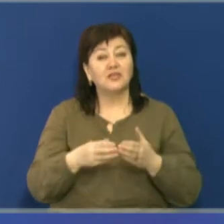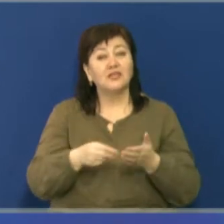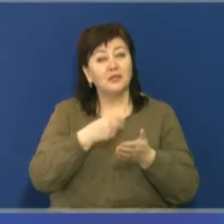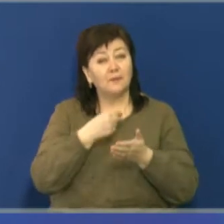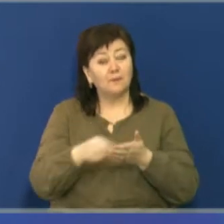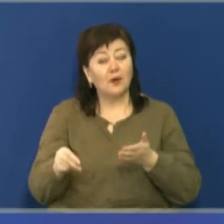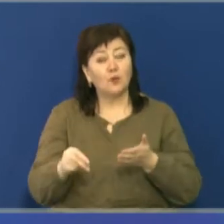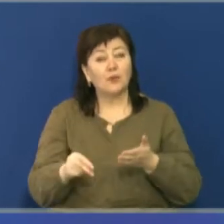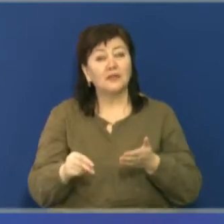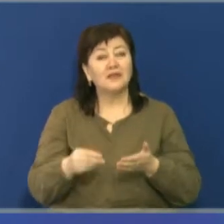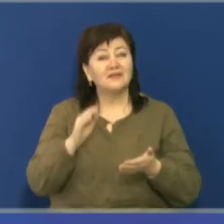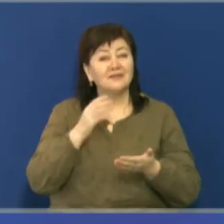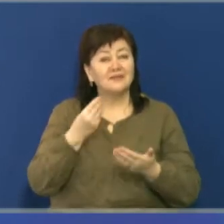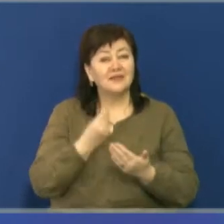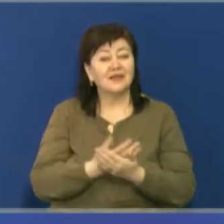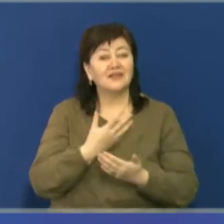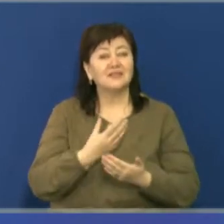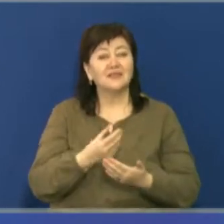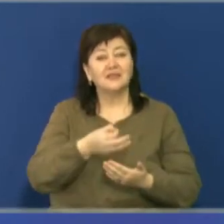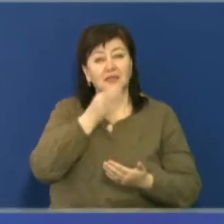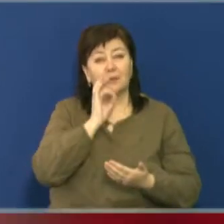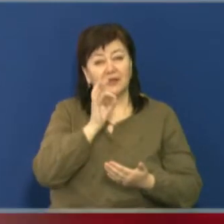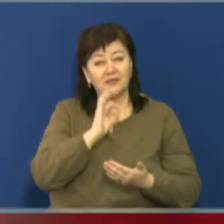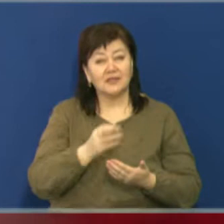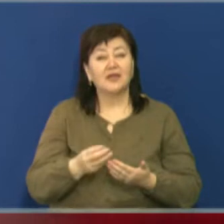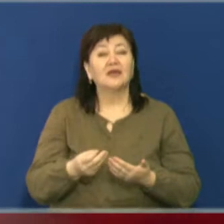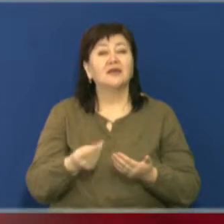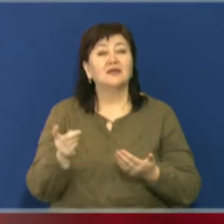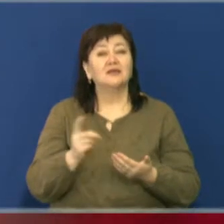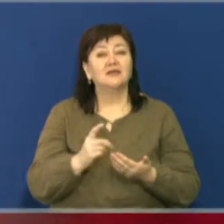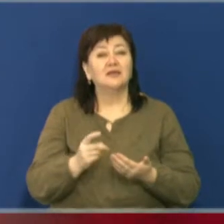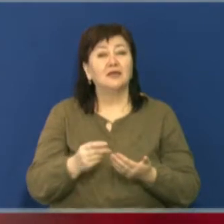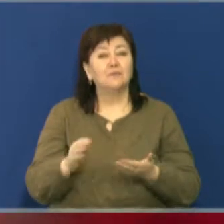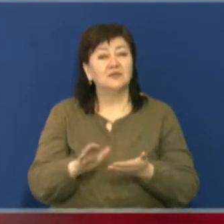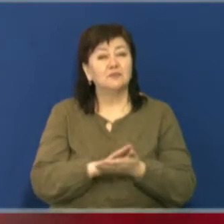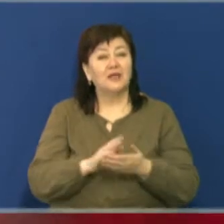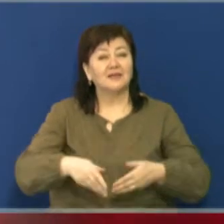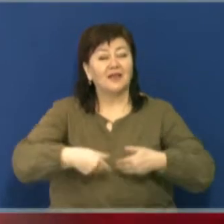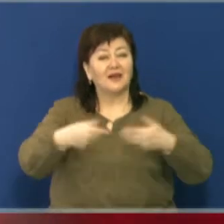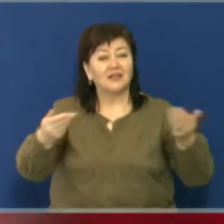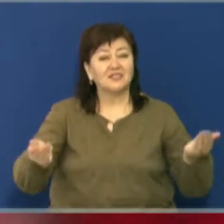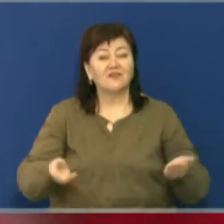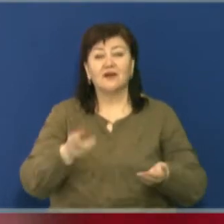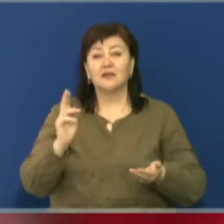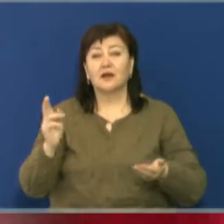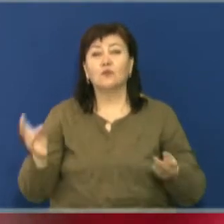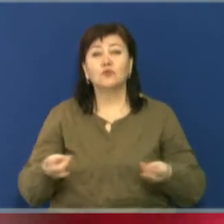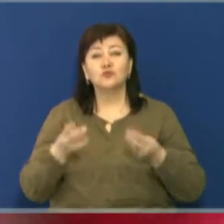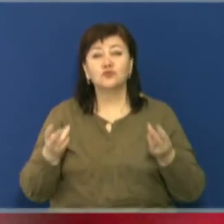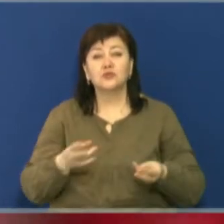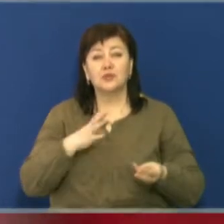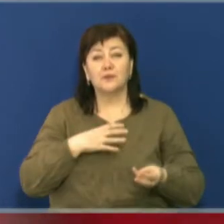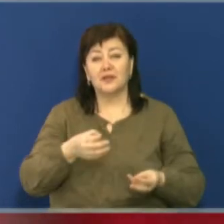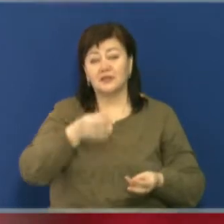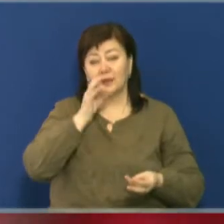алуға қаражат жинау үшін демеушілер іздеді. Семей тұрғыны Дәурен Күлшегішев қайырымдылық керуені байқауының жеңімпазы